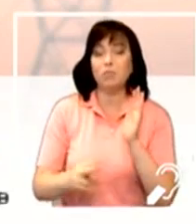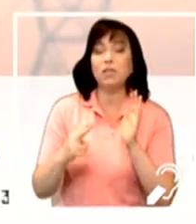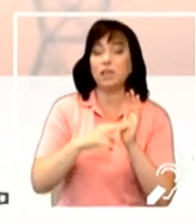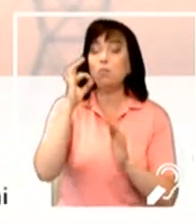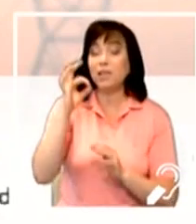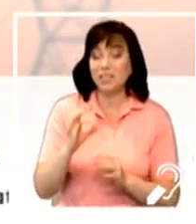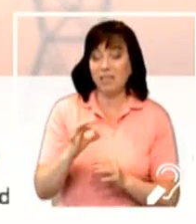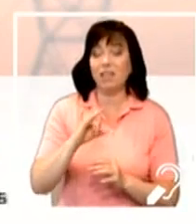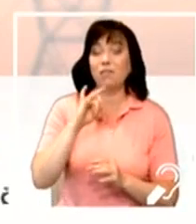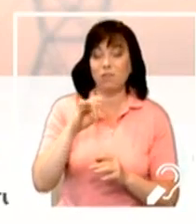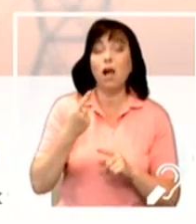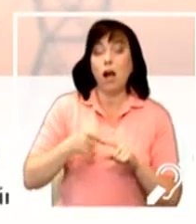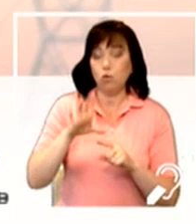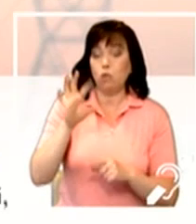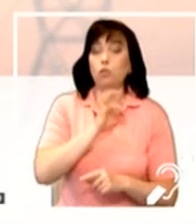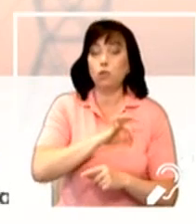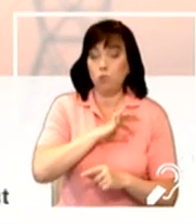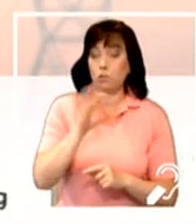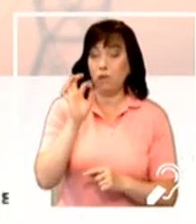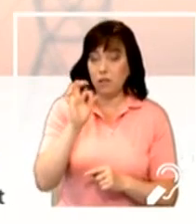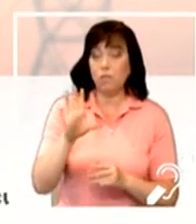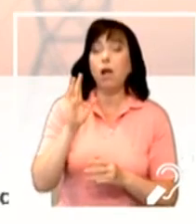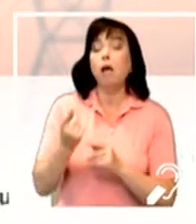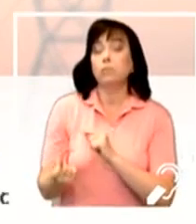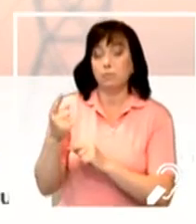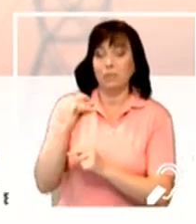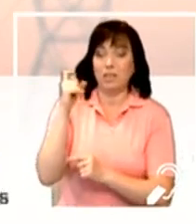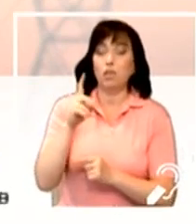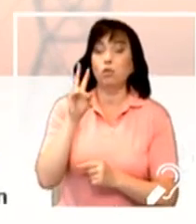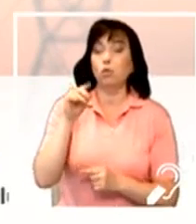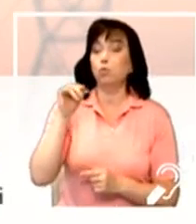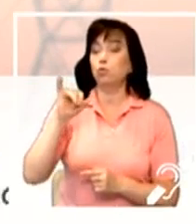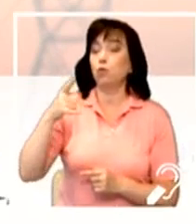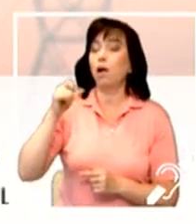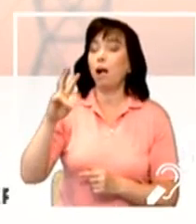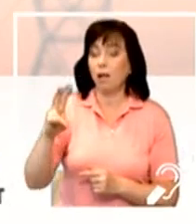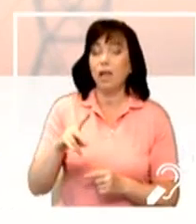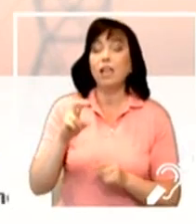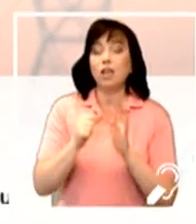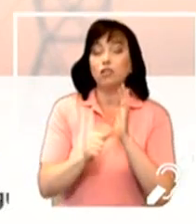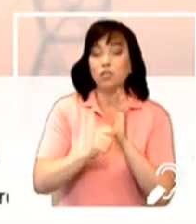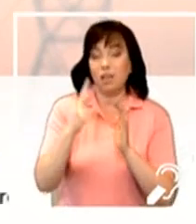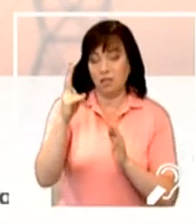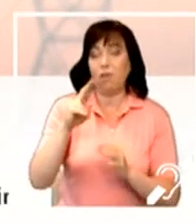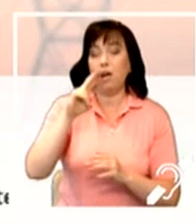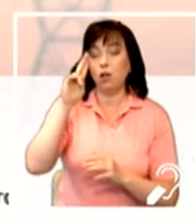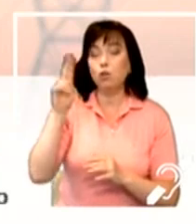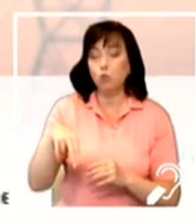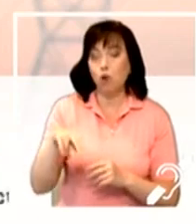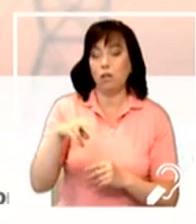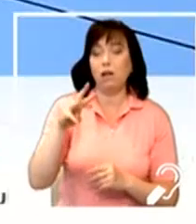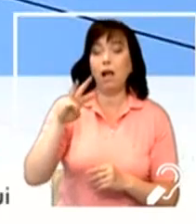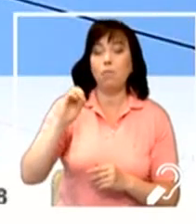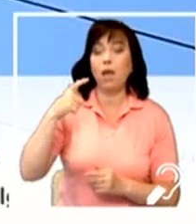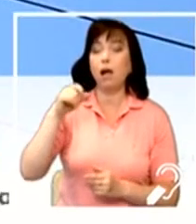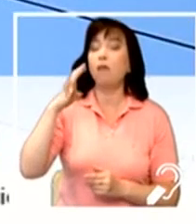din energia electrică ce va fi folosită în octombrie provine de la centrala din Cuciurgan la 62,5 dolari megawatt